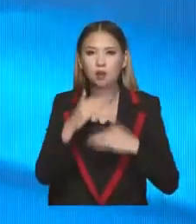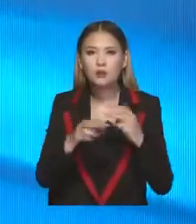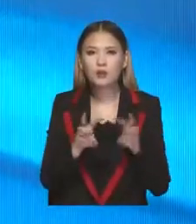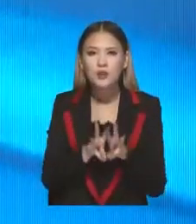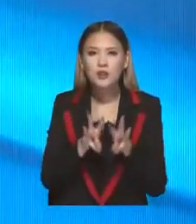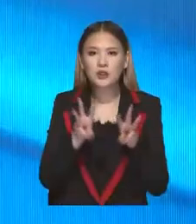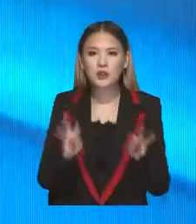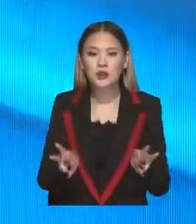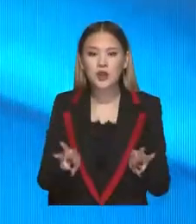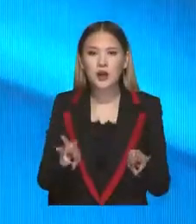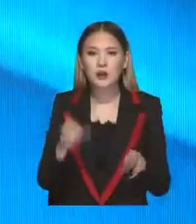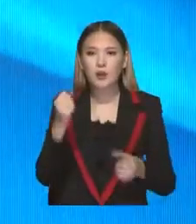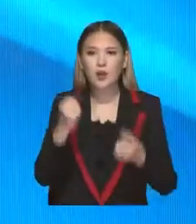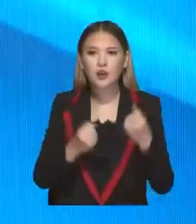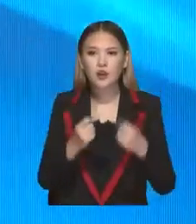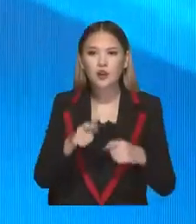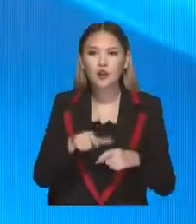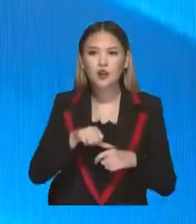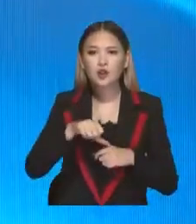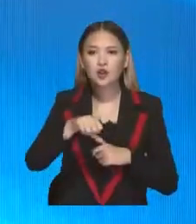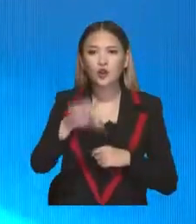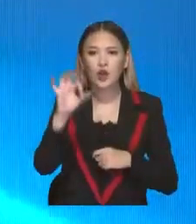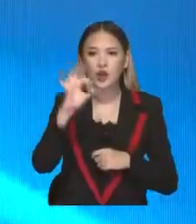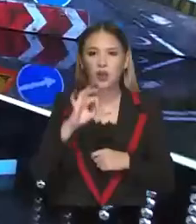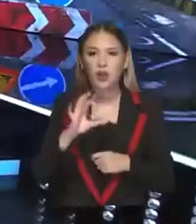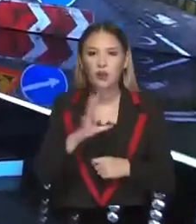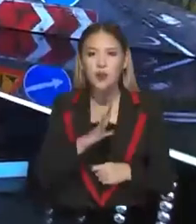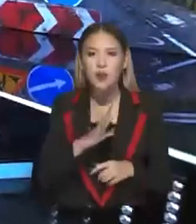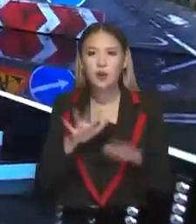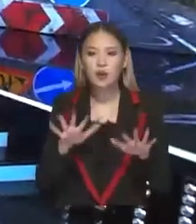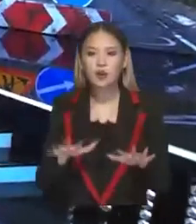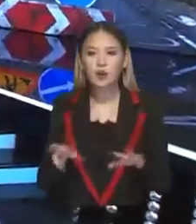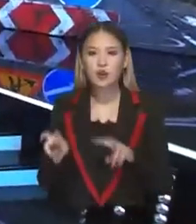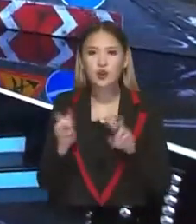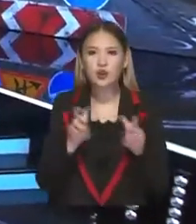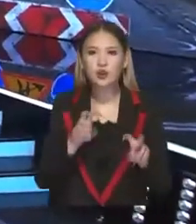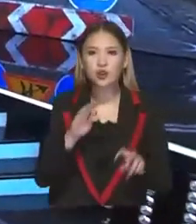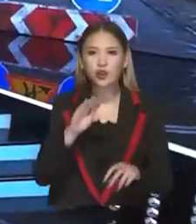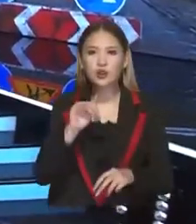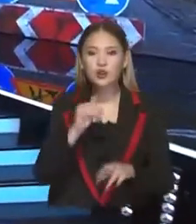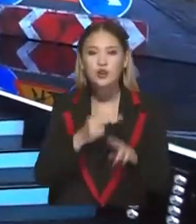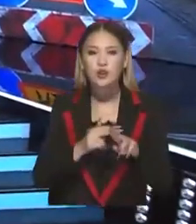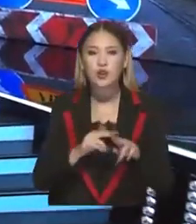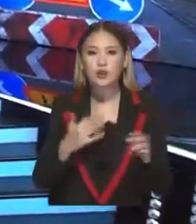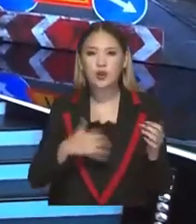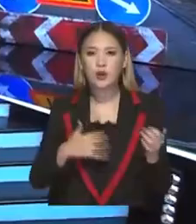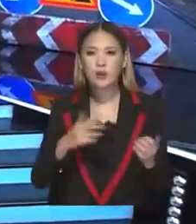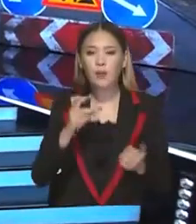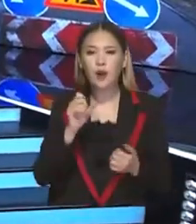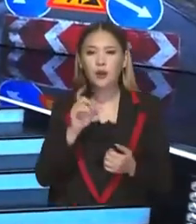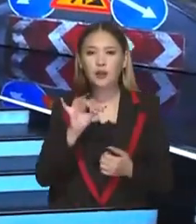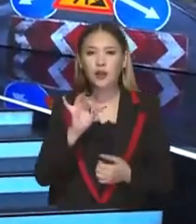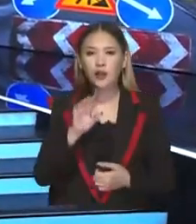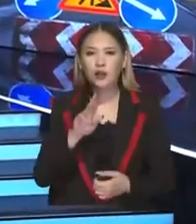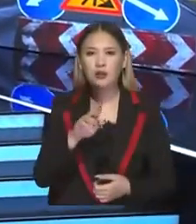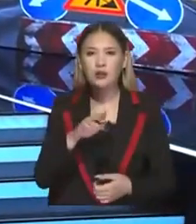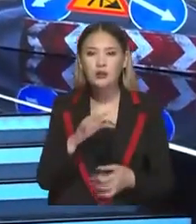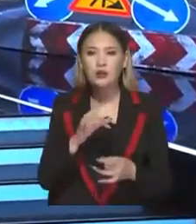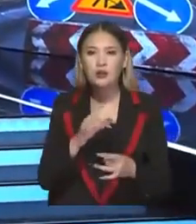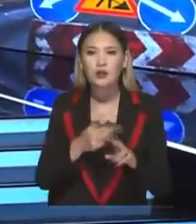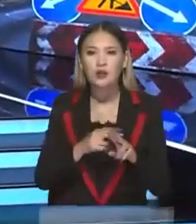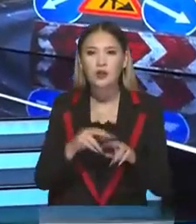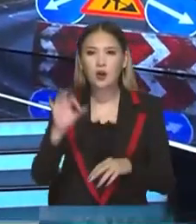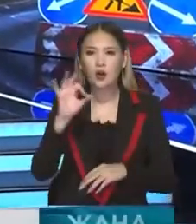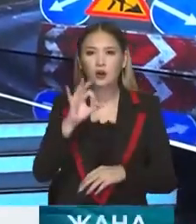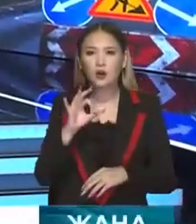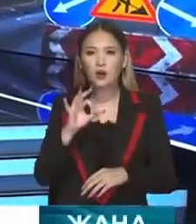министрлігі автомобиль жолдары комитеті төрағасының орынбасары Жамбыл Бақтияр Мырза және де онлайн